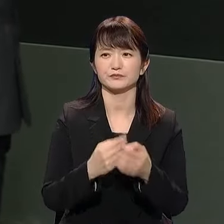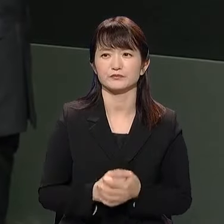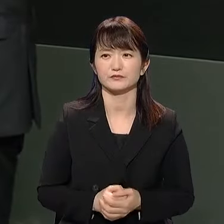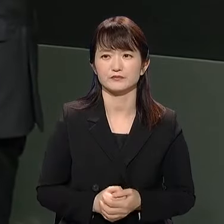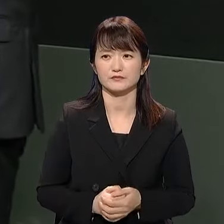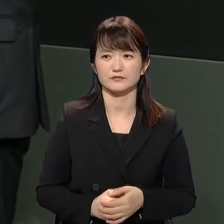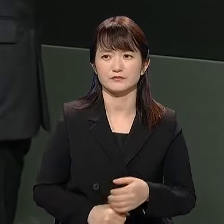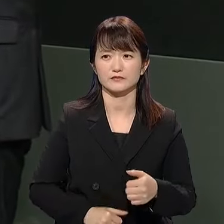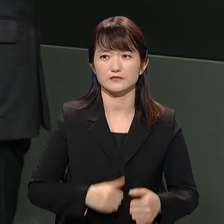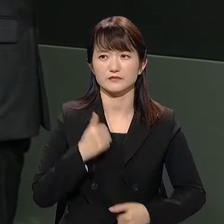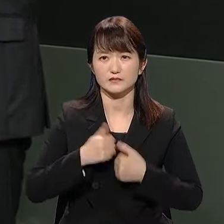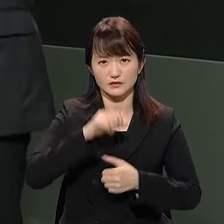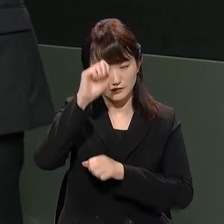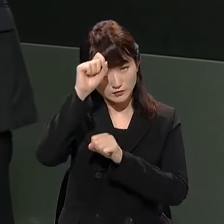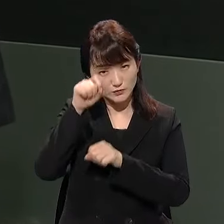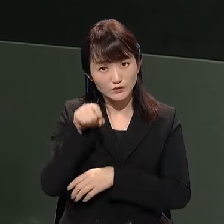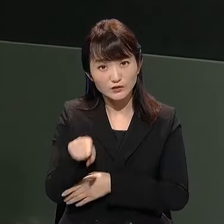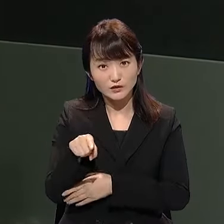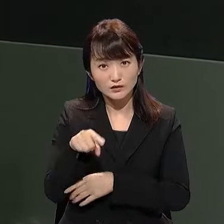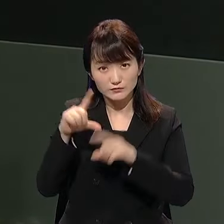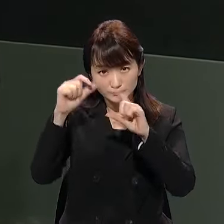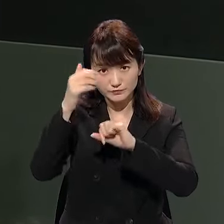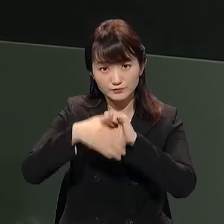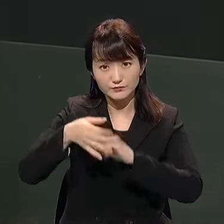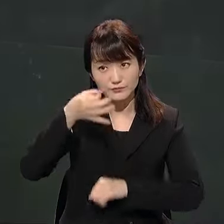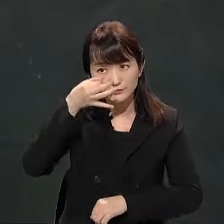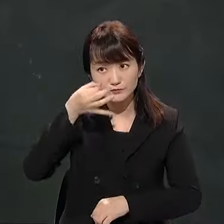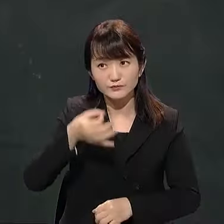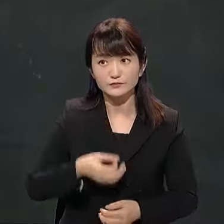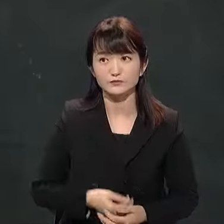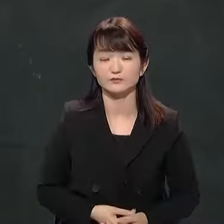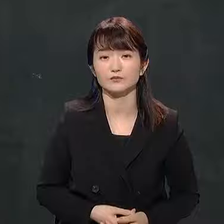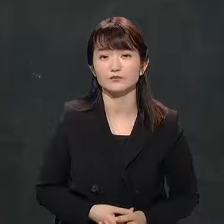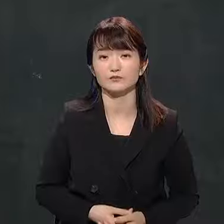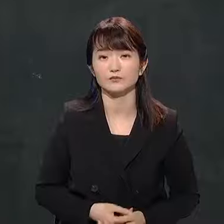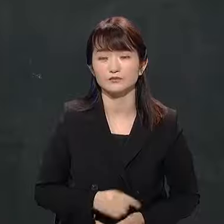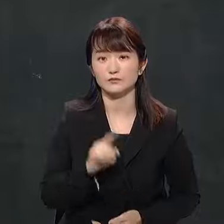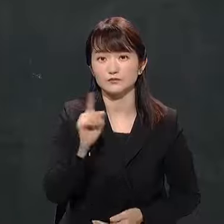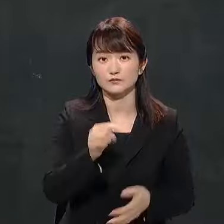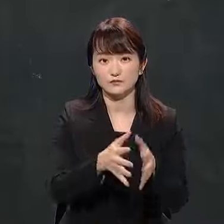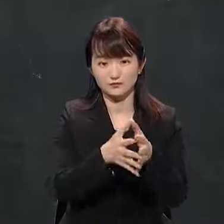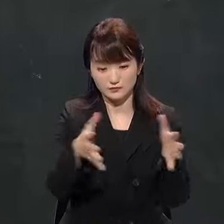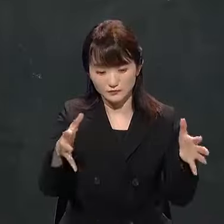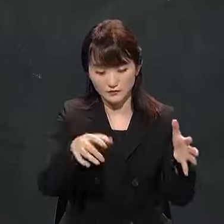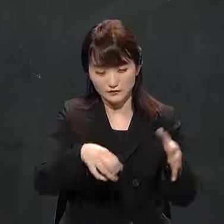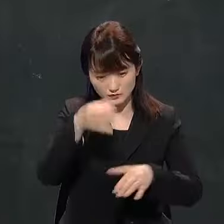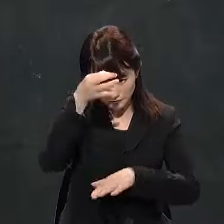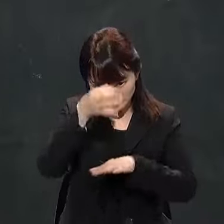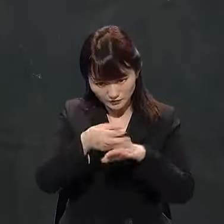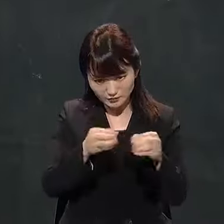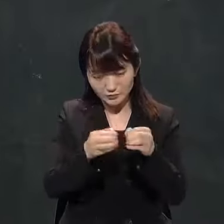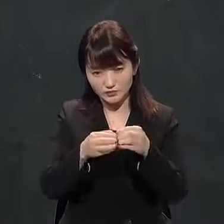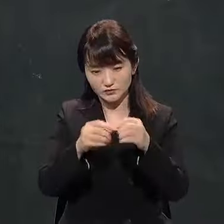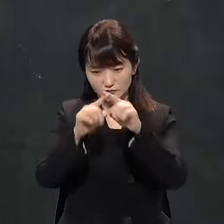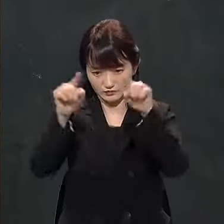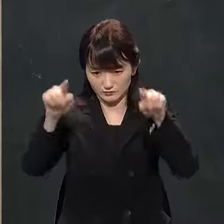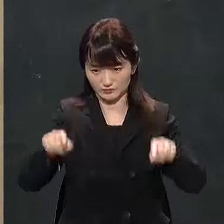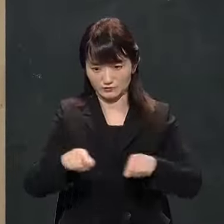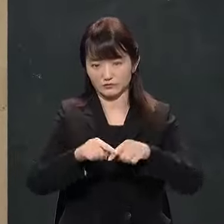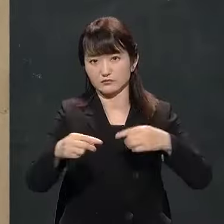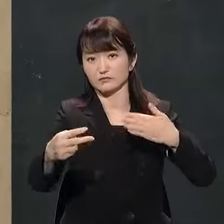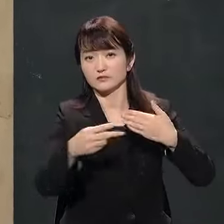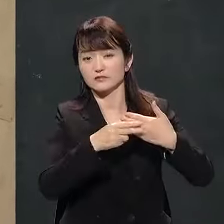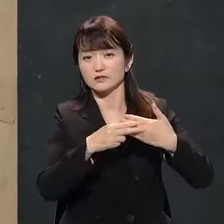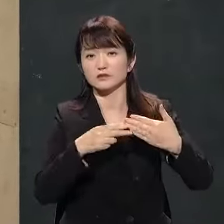화가 나서 발로 찼습니다 사진 만나보시죠 자 어느 한 아파트에 붙은 사과문입니다이 긴 사과문